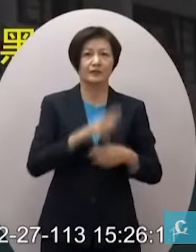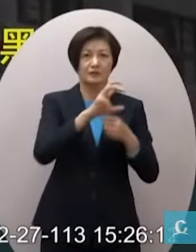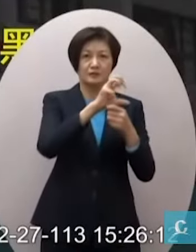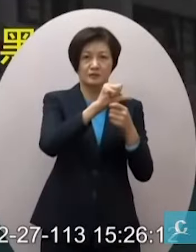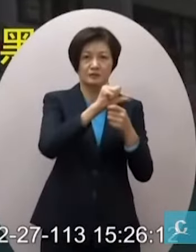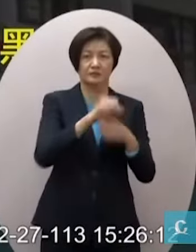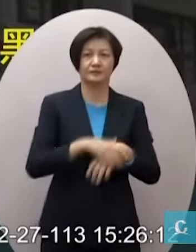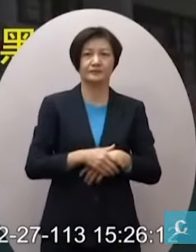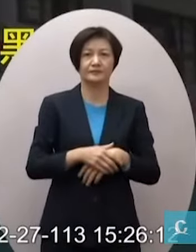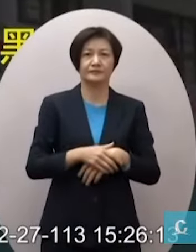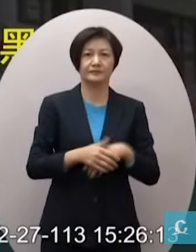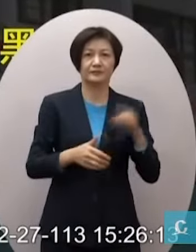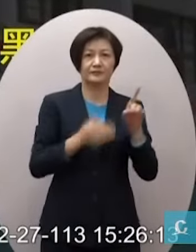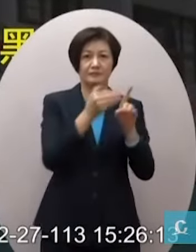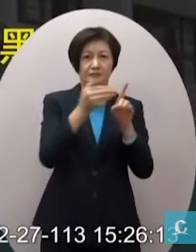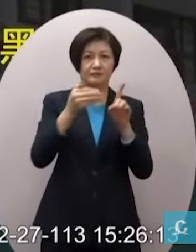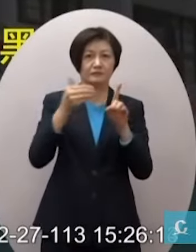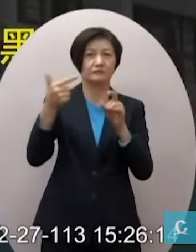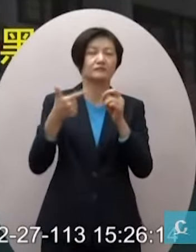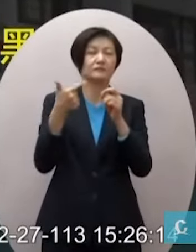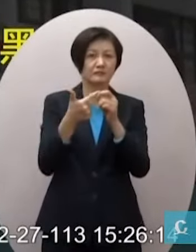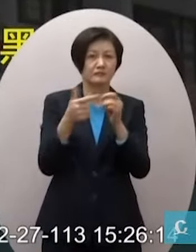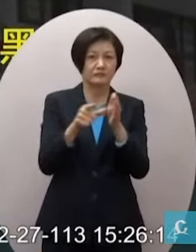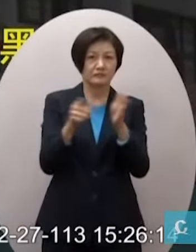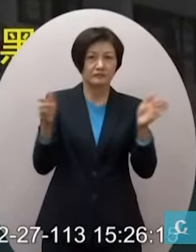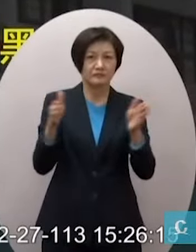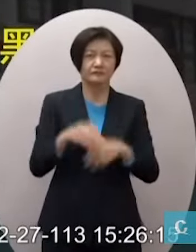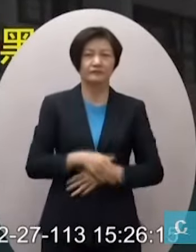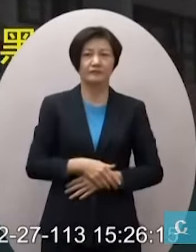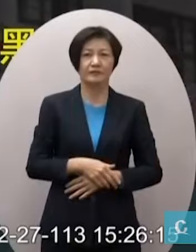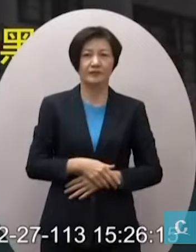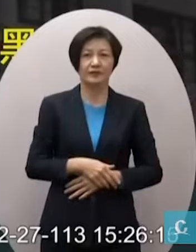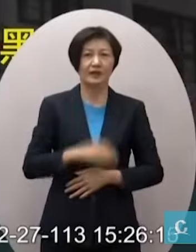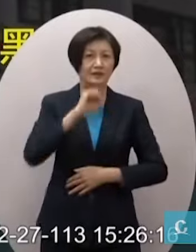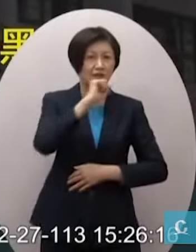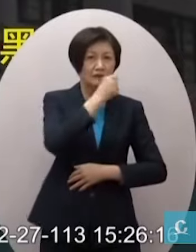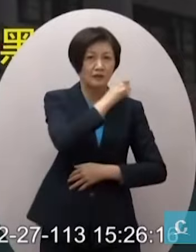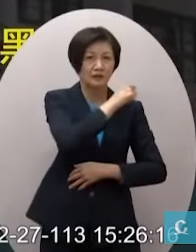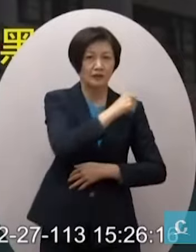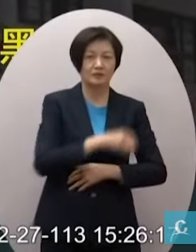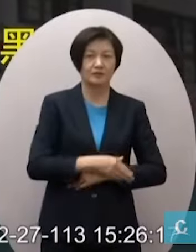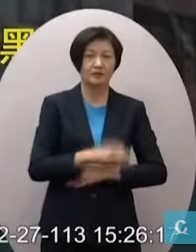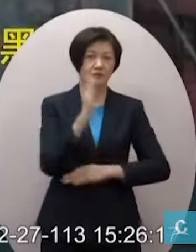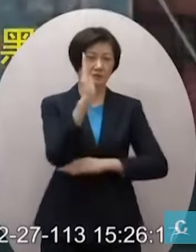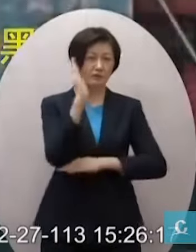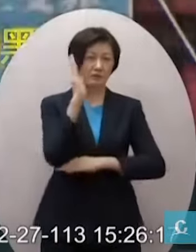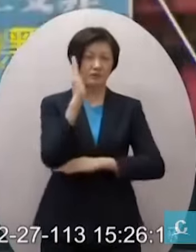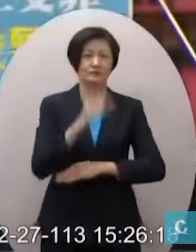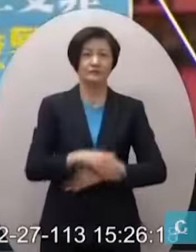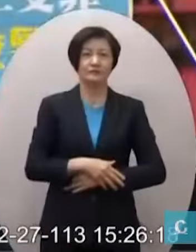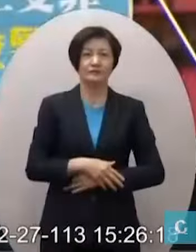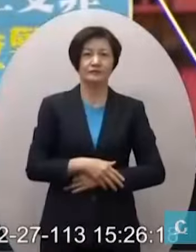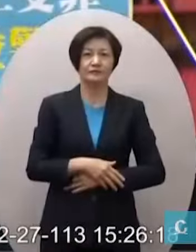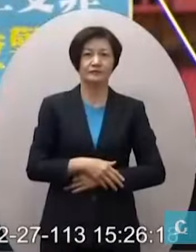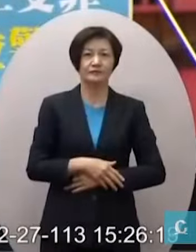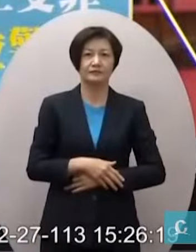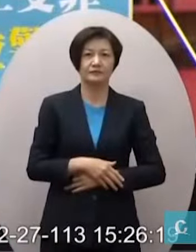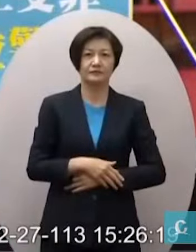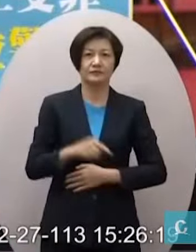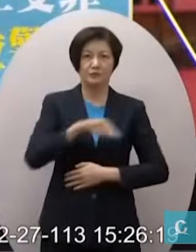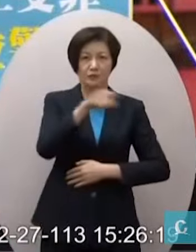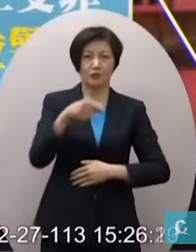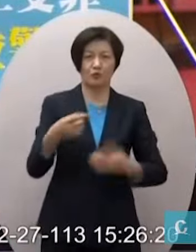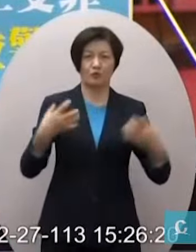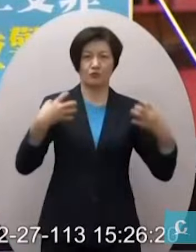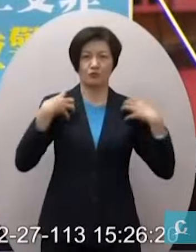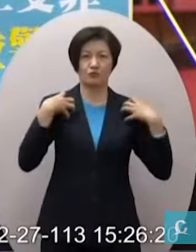85年，1996年的时阵，我们台湾省政府都承办这些劳